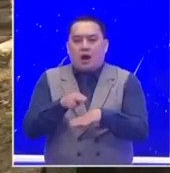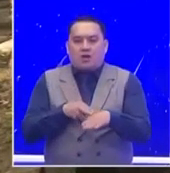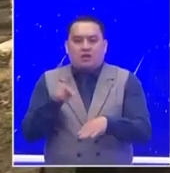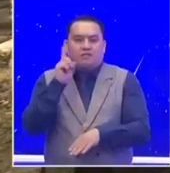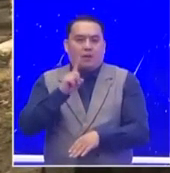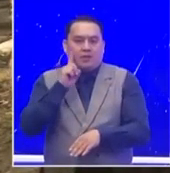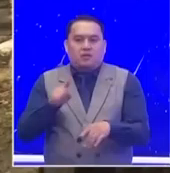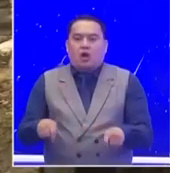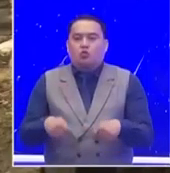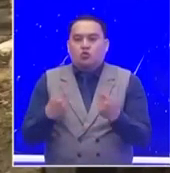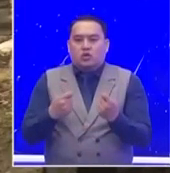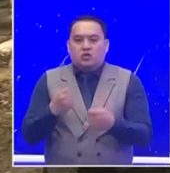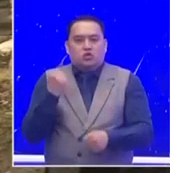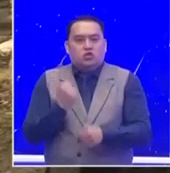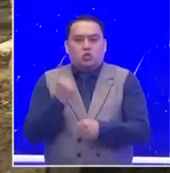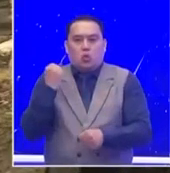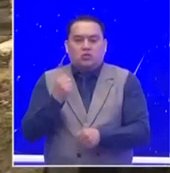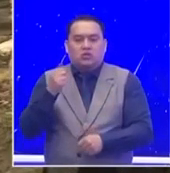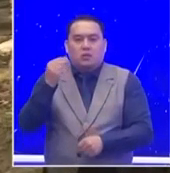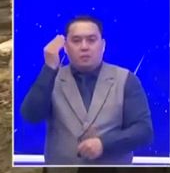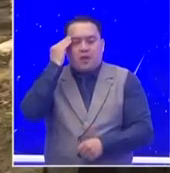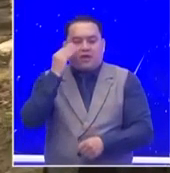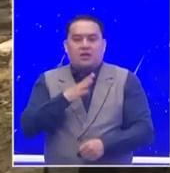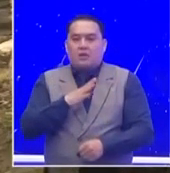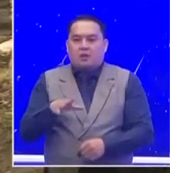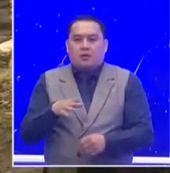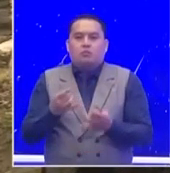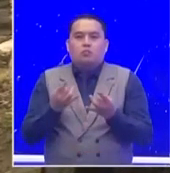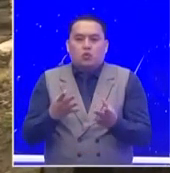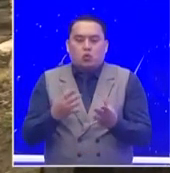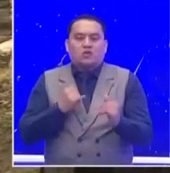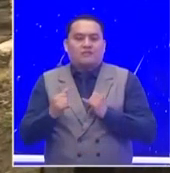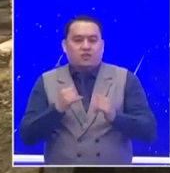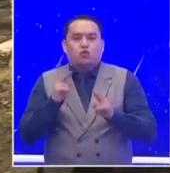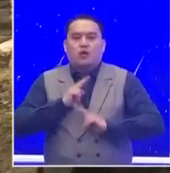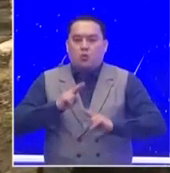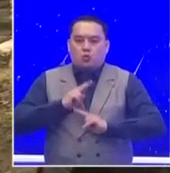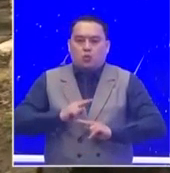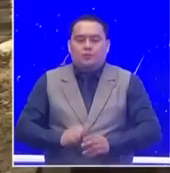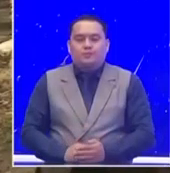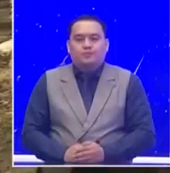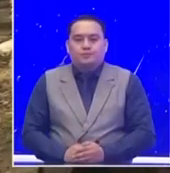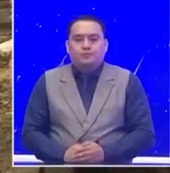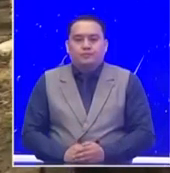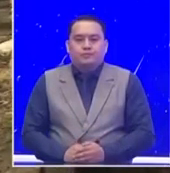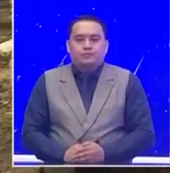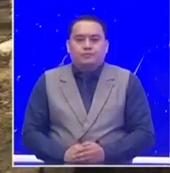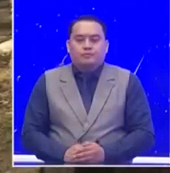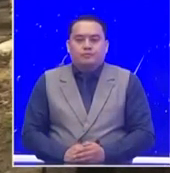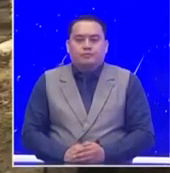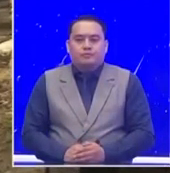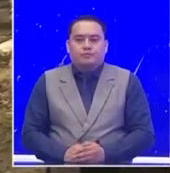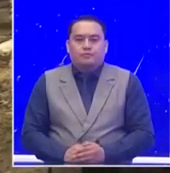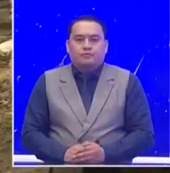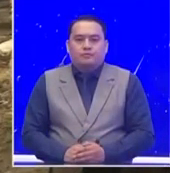что к нарушителям жестких мер не применяют и ведут в основном профилактическую работу. Антон Хатиновский, телеканал ЖТСУ, при